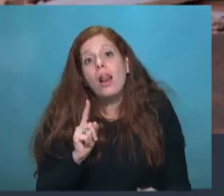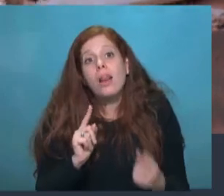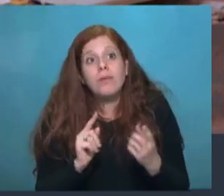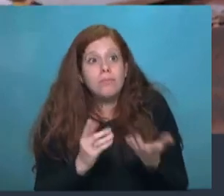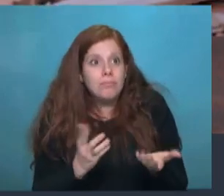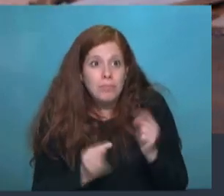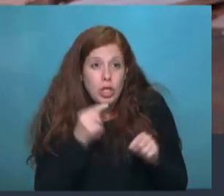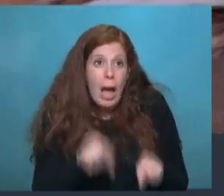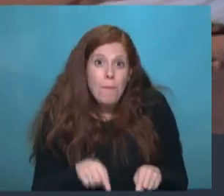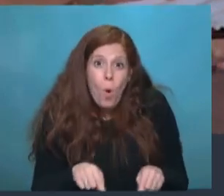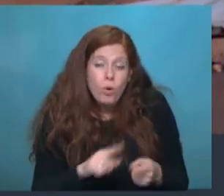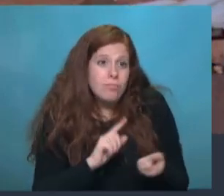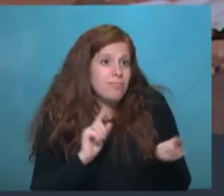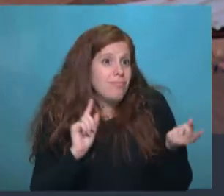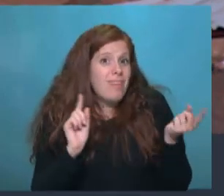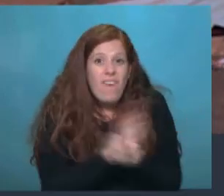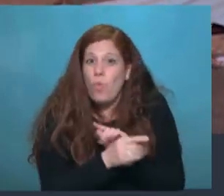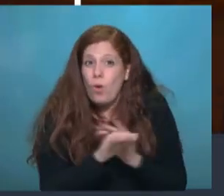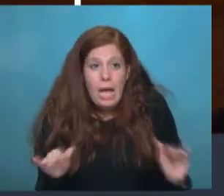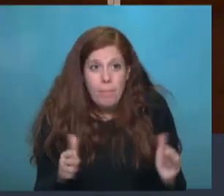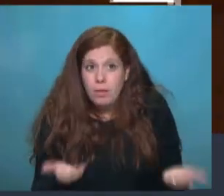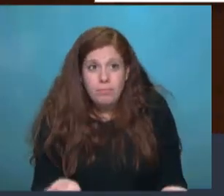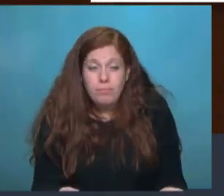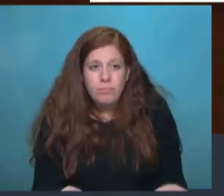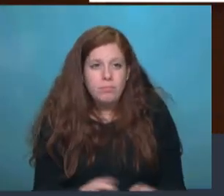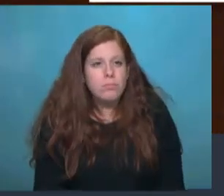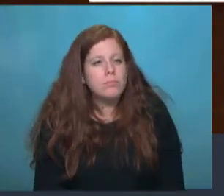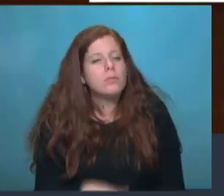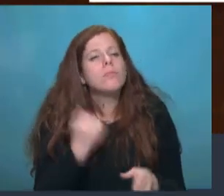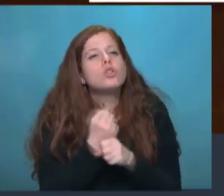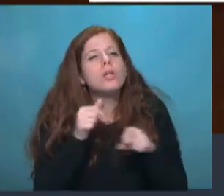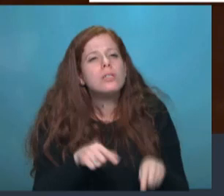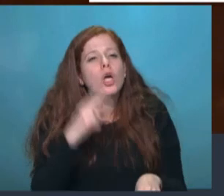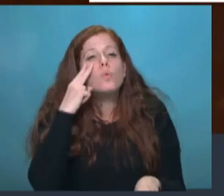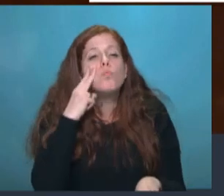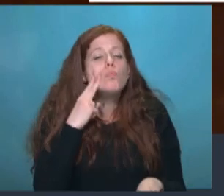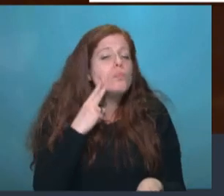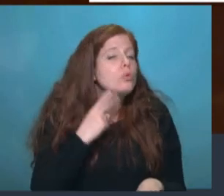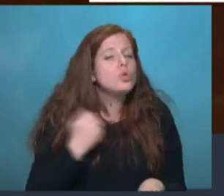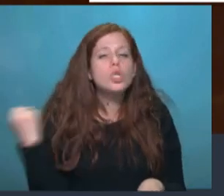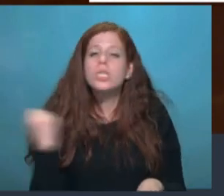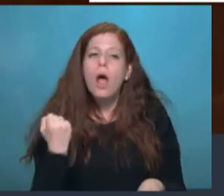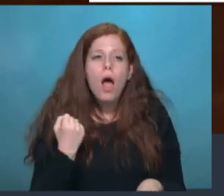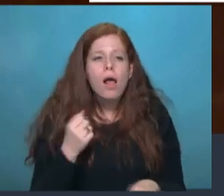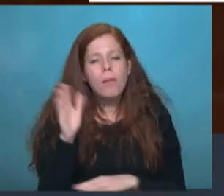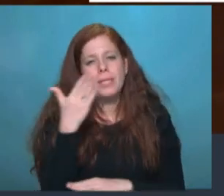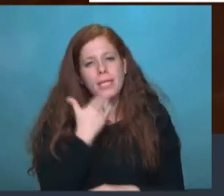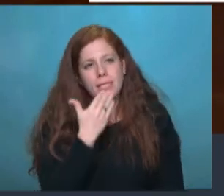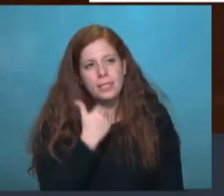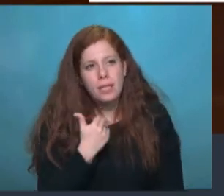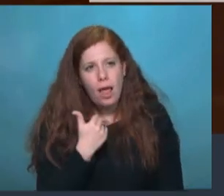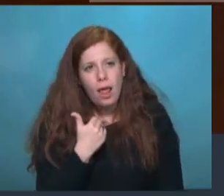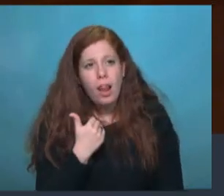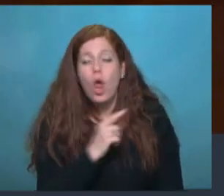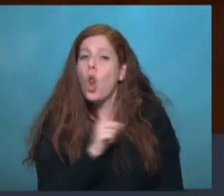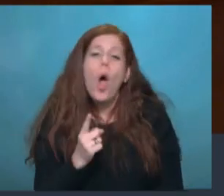what happened here is totally opposite. מה שכאן נעשה הוא בושה עמוקה מאוד למדינת ישראל, לא רק לקרן קיימת